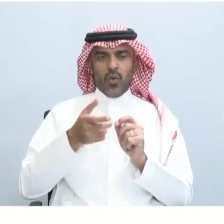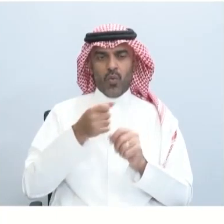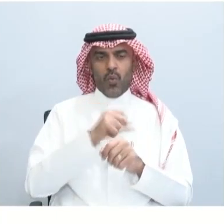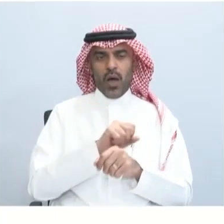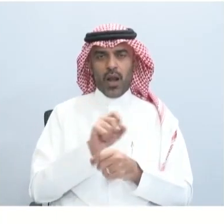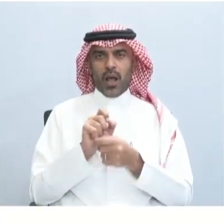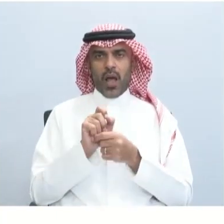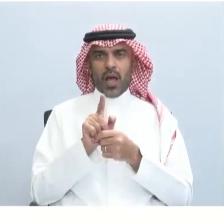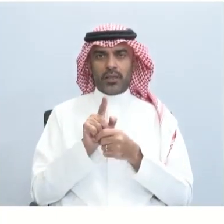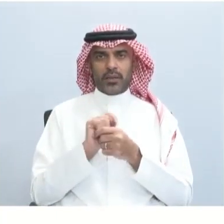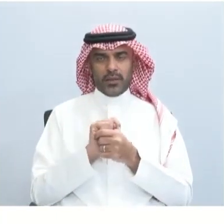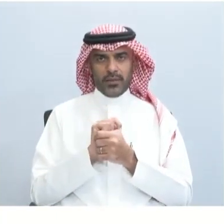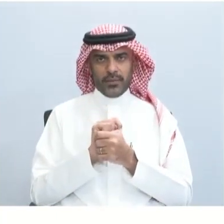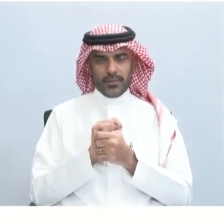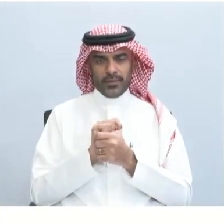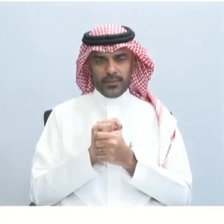والغاز